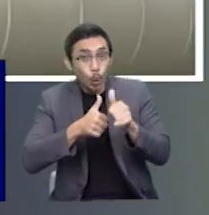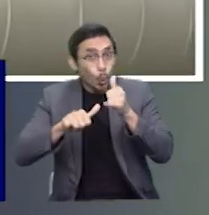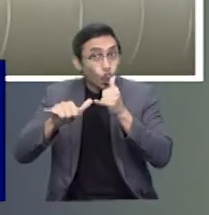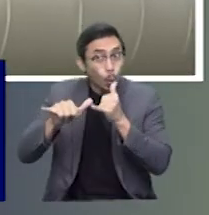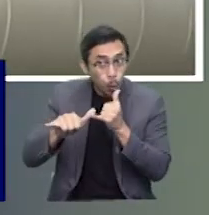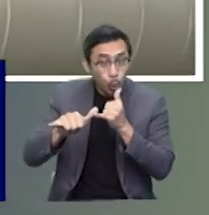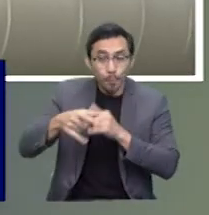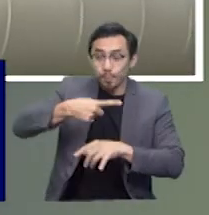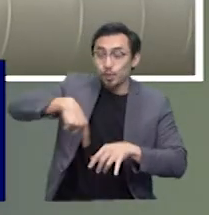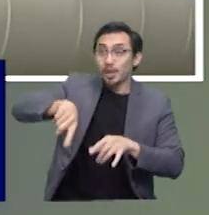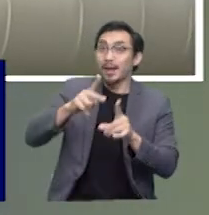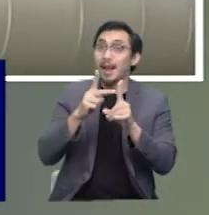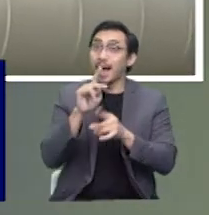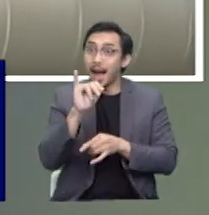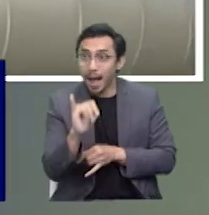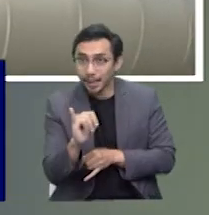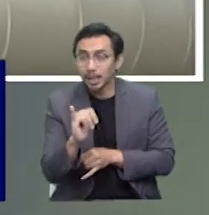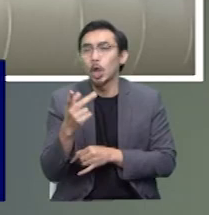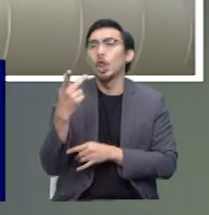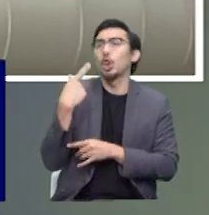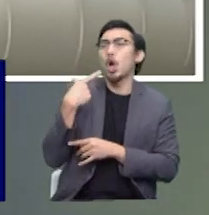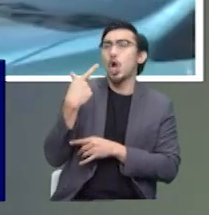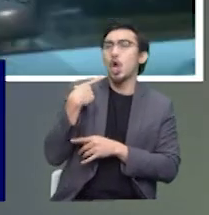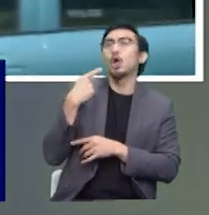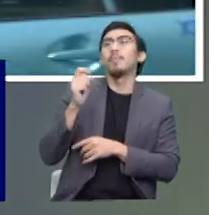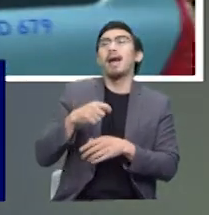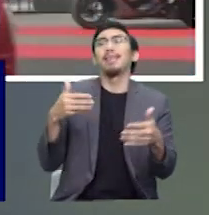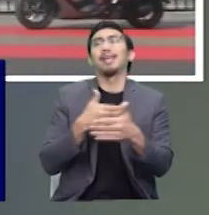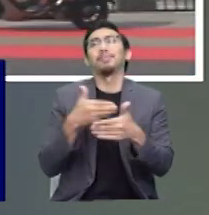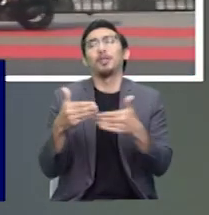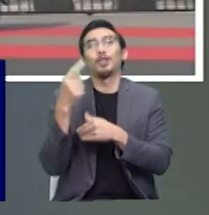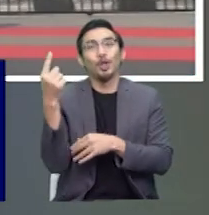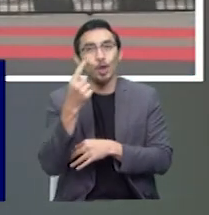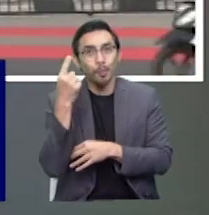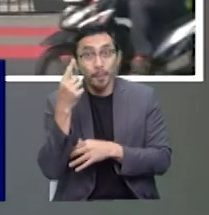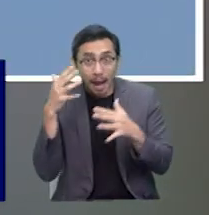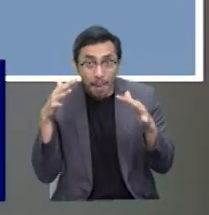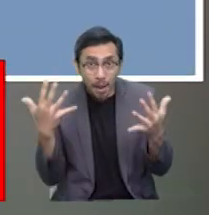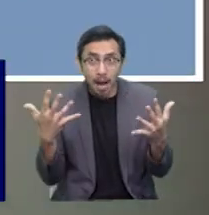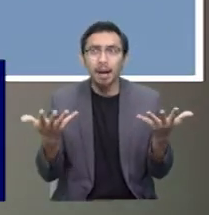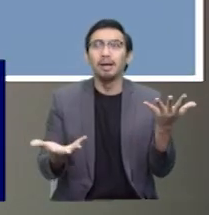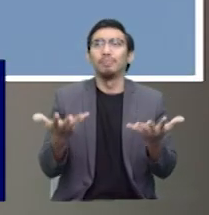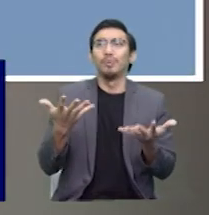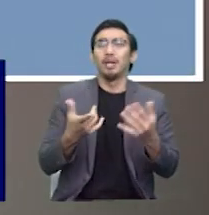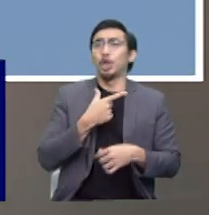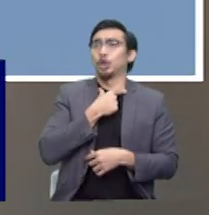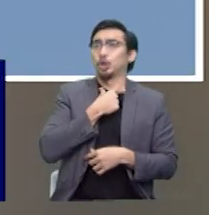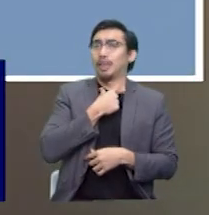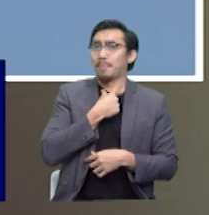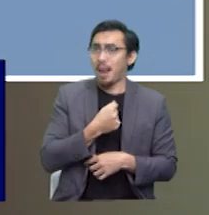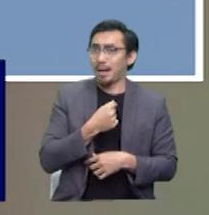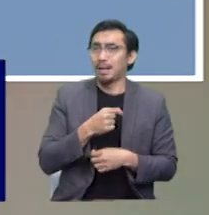Bundaran HI diharapkan untuk menggunakan kendaraan umum karena nantinya sepanjang Jalan Sudirman dan Tamrin akan